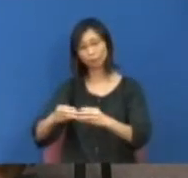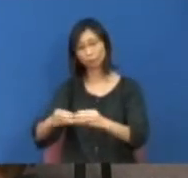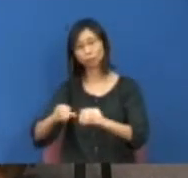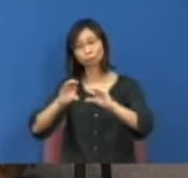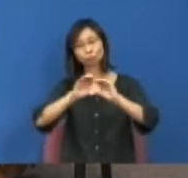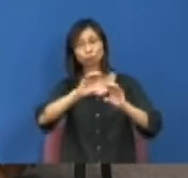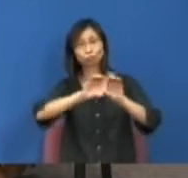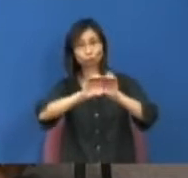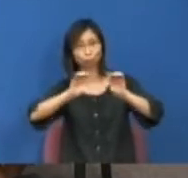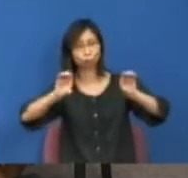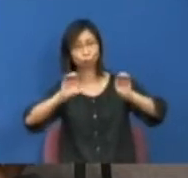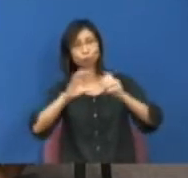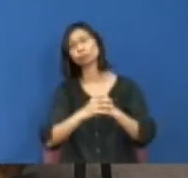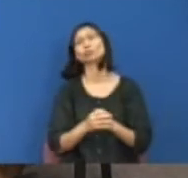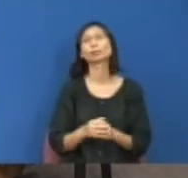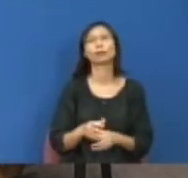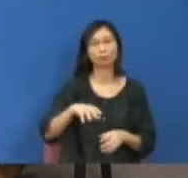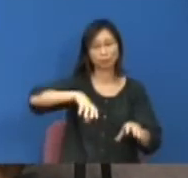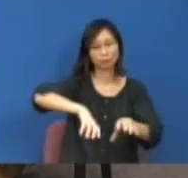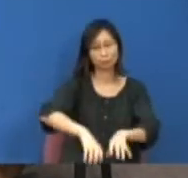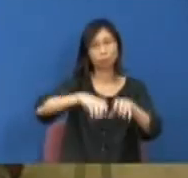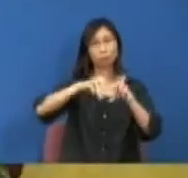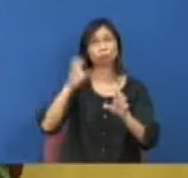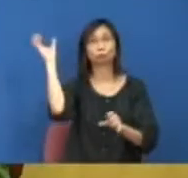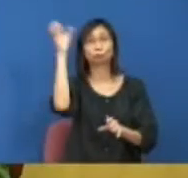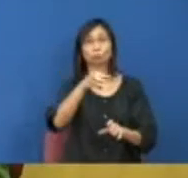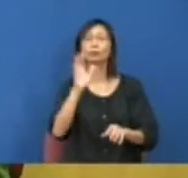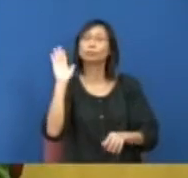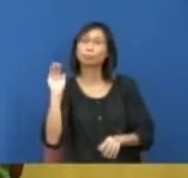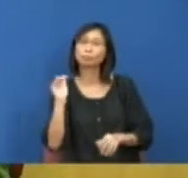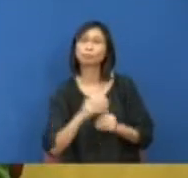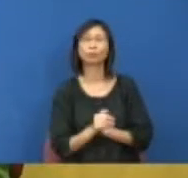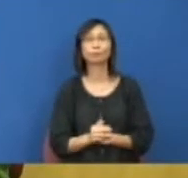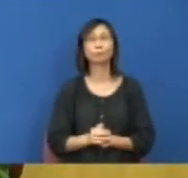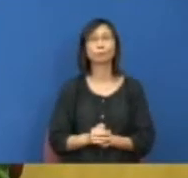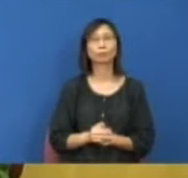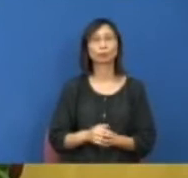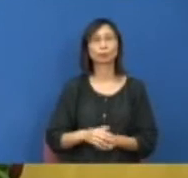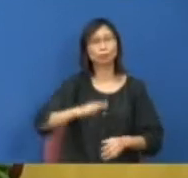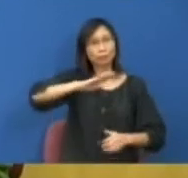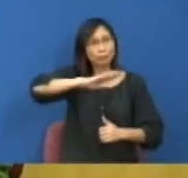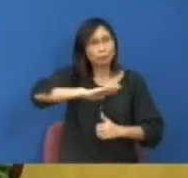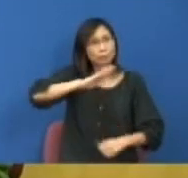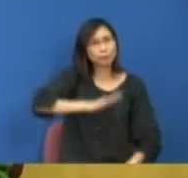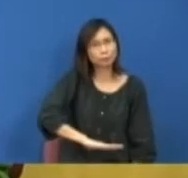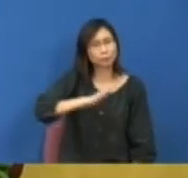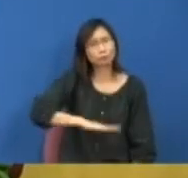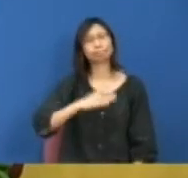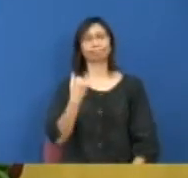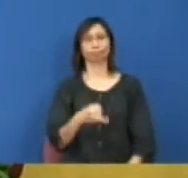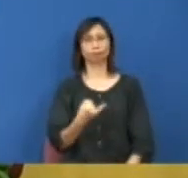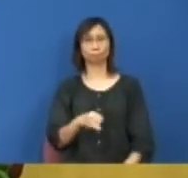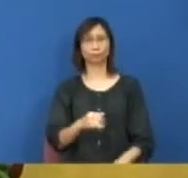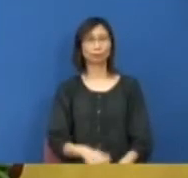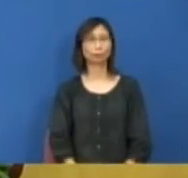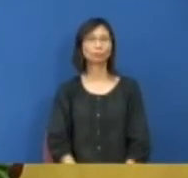叫都可以成為武器。咁所以。到你真的需要走無即係忍無可忍，或者到嗰陣時候你覺得即係